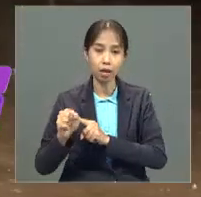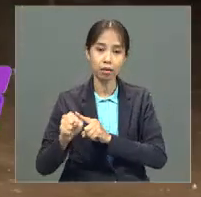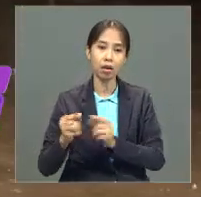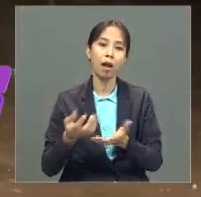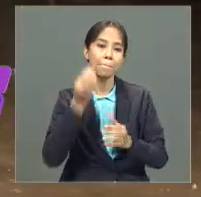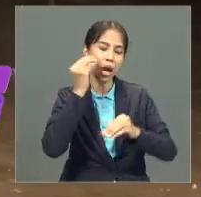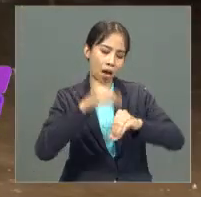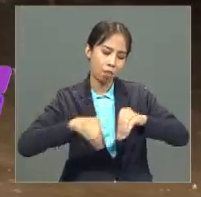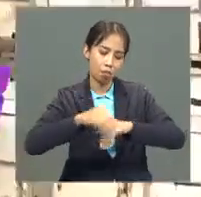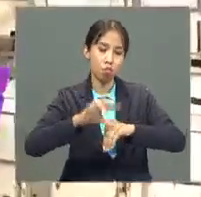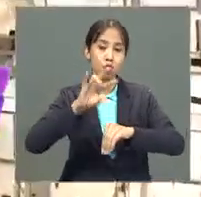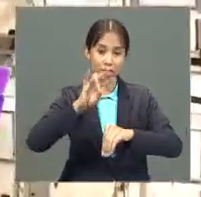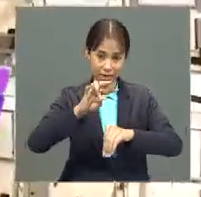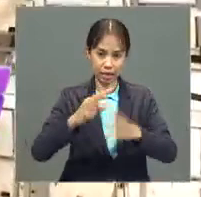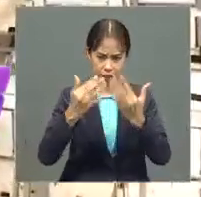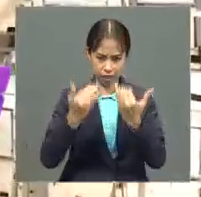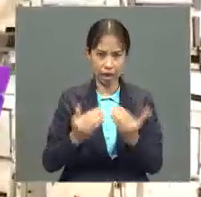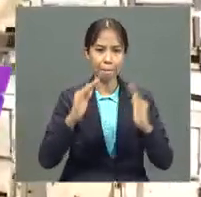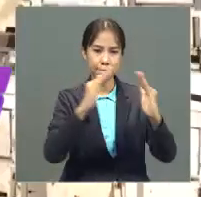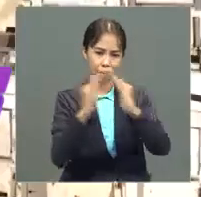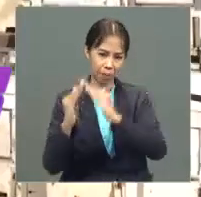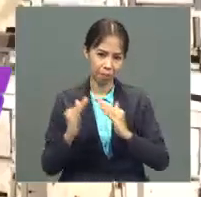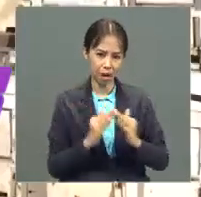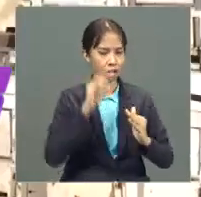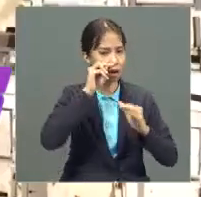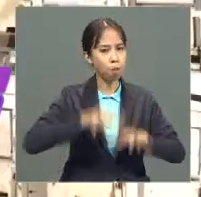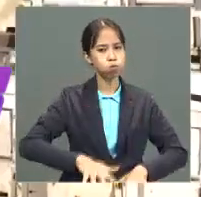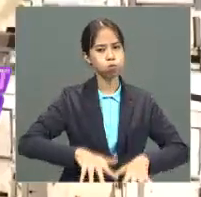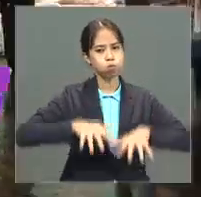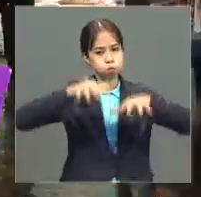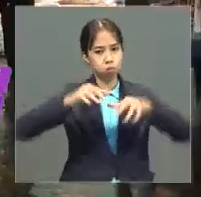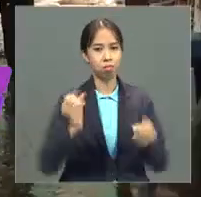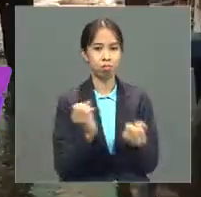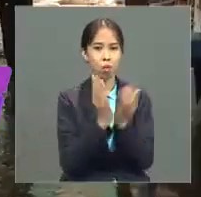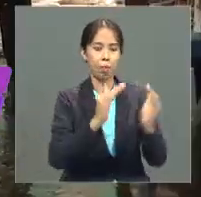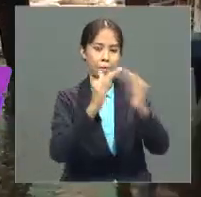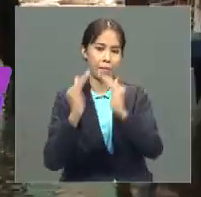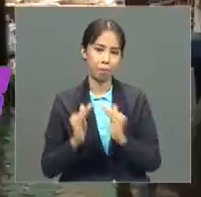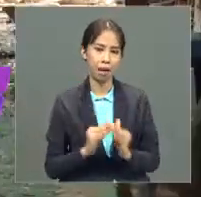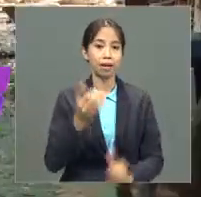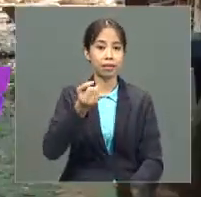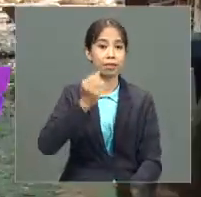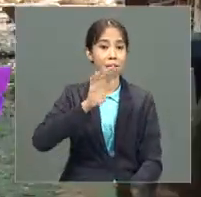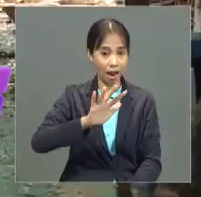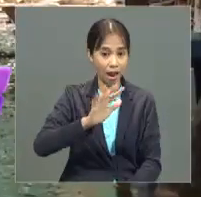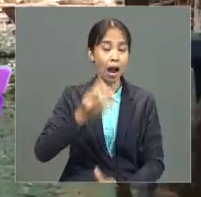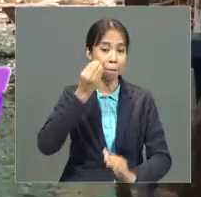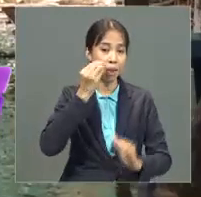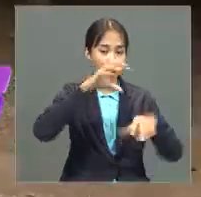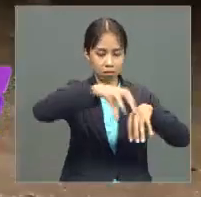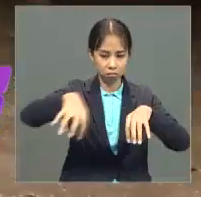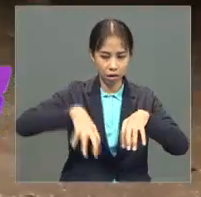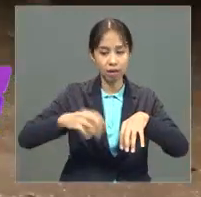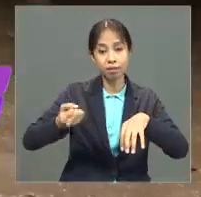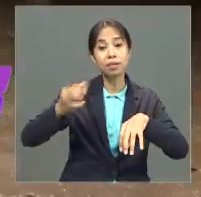นี่มีบ้านเรือนถูกน้ำท่วมได้รับผลกระทบ15หลังจากทั้งหมด17หลังนะครับส่วนใหญ่จะเป็นน้ำหล